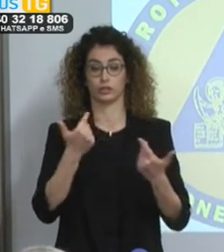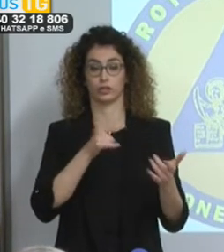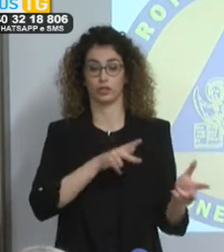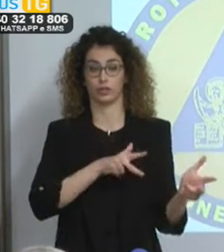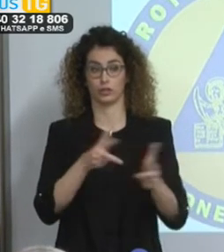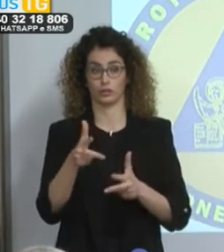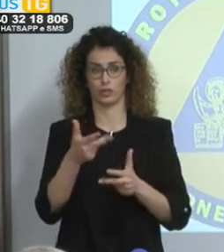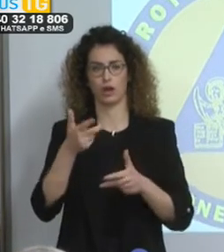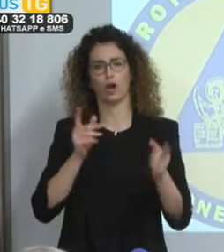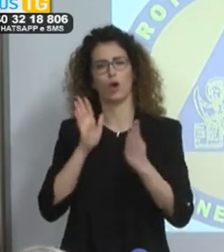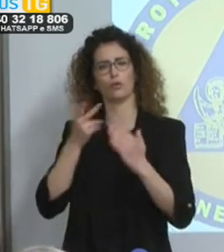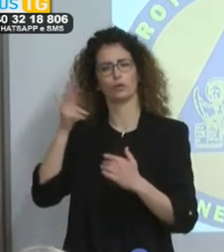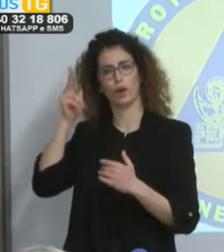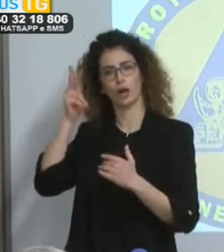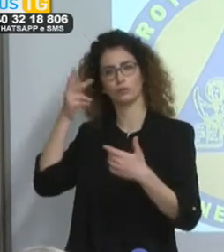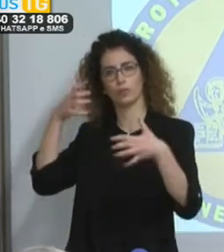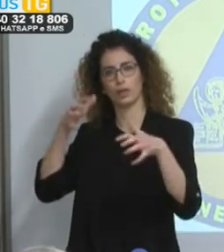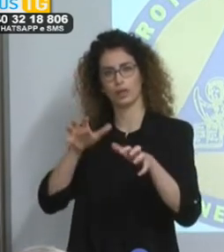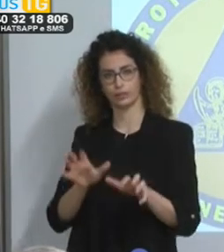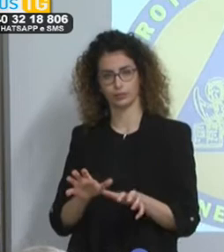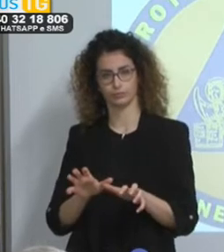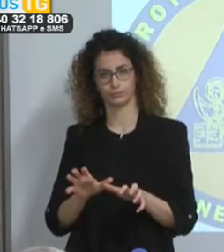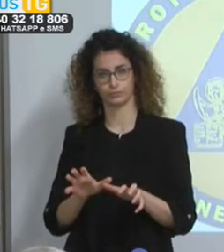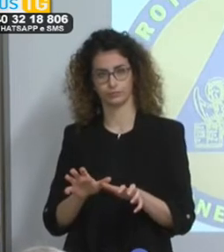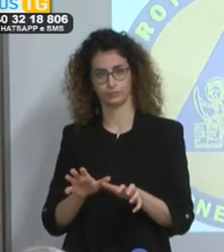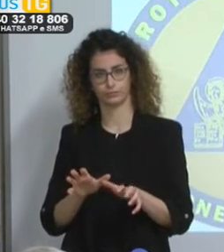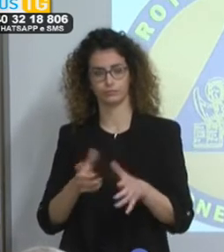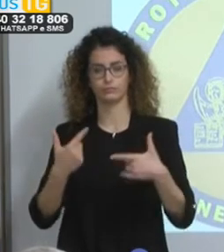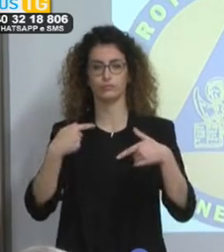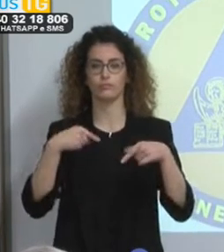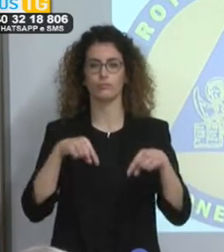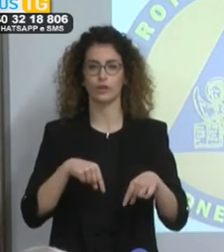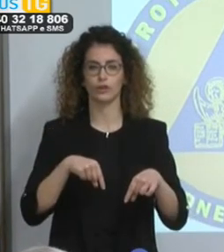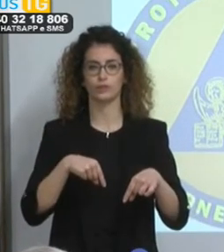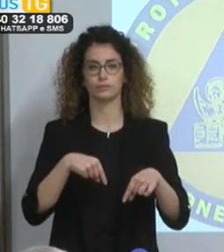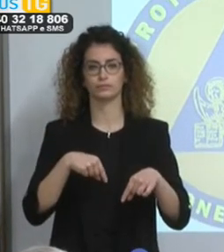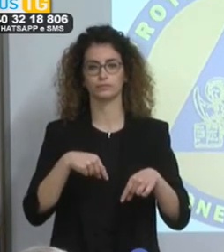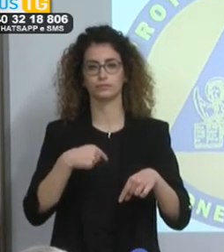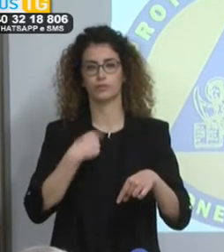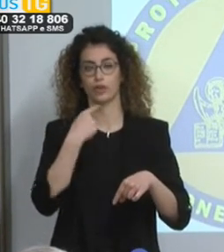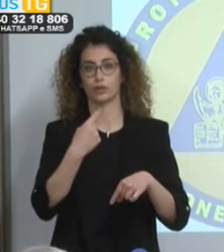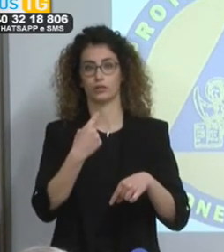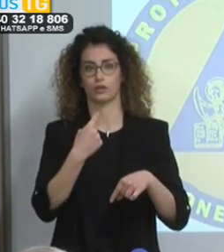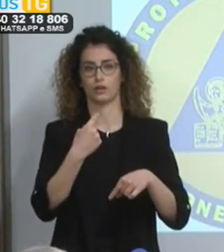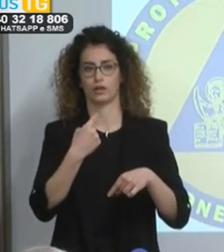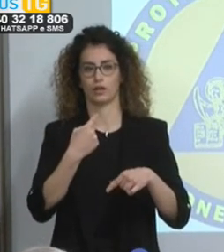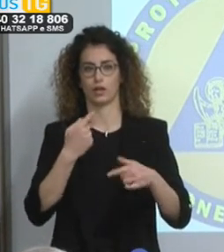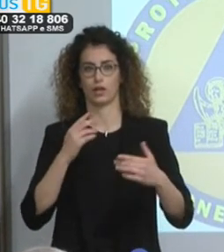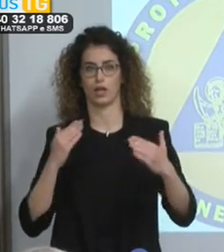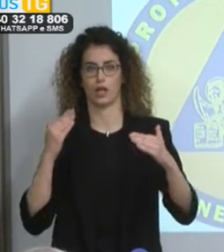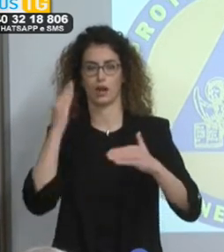marzo, quindi oggi è il giorno che, diciamo, non batte più record, perché il record ce l'ha a